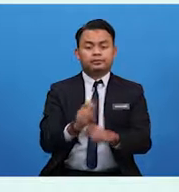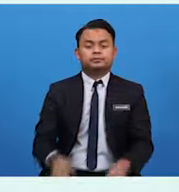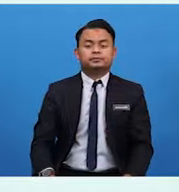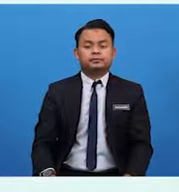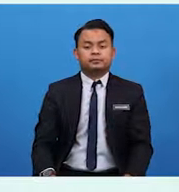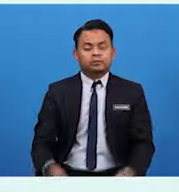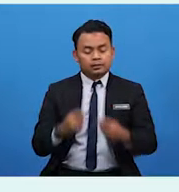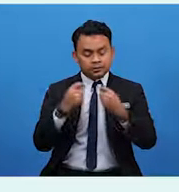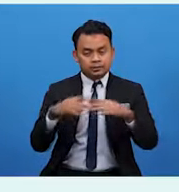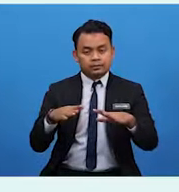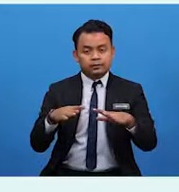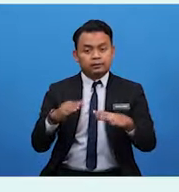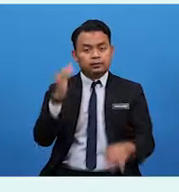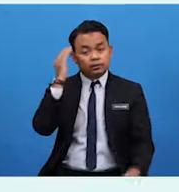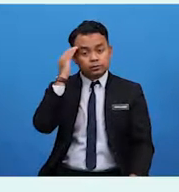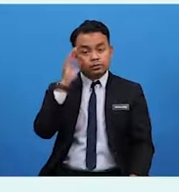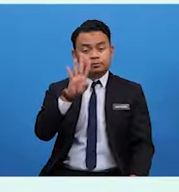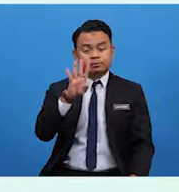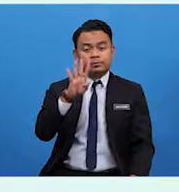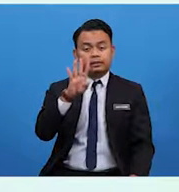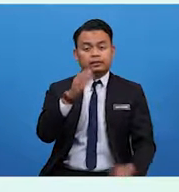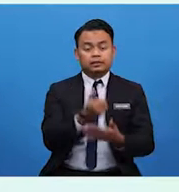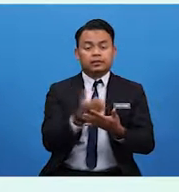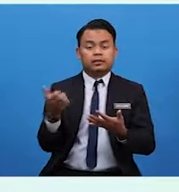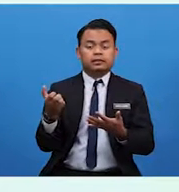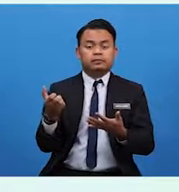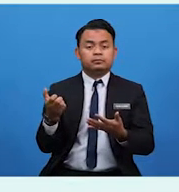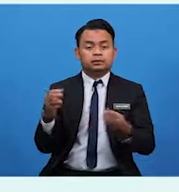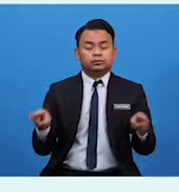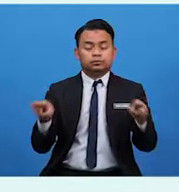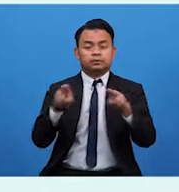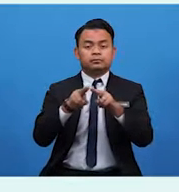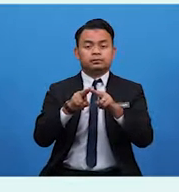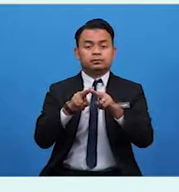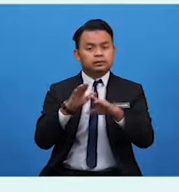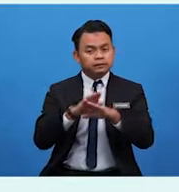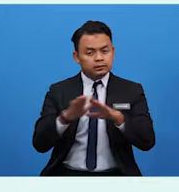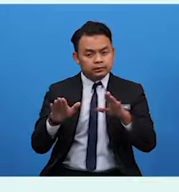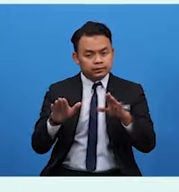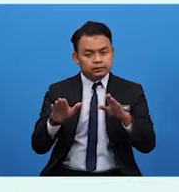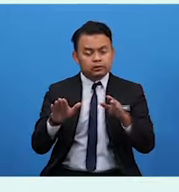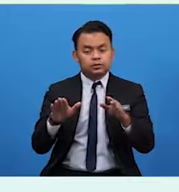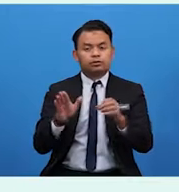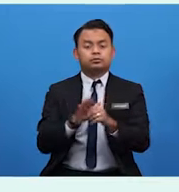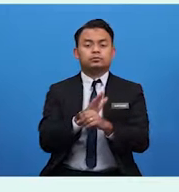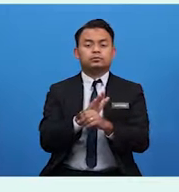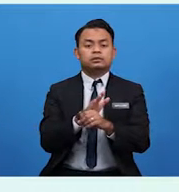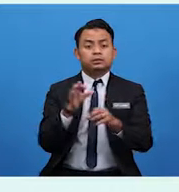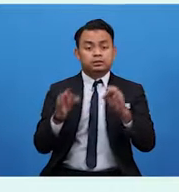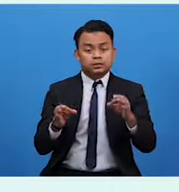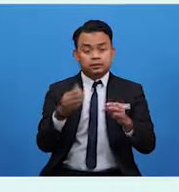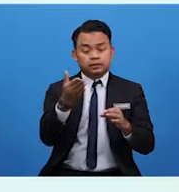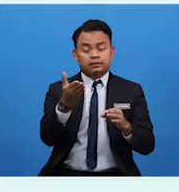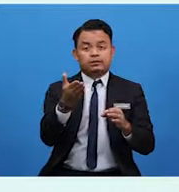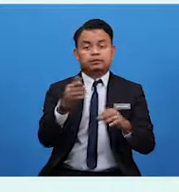mengetahui keempat-empat elemen utama ini, tidak cukup lengkap jika anda tidak dapat menerangkan maksud